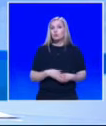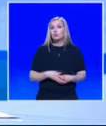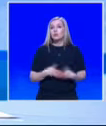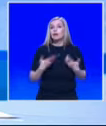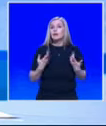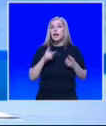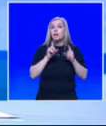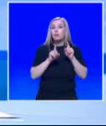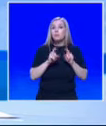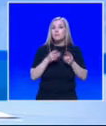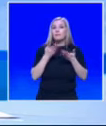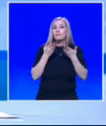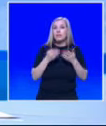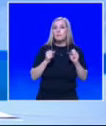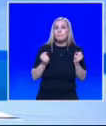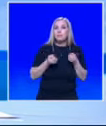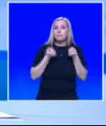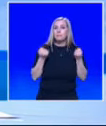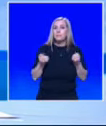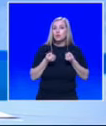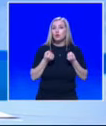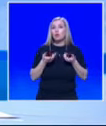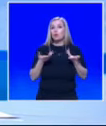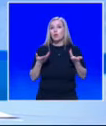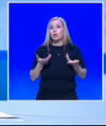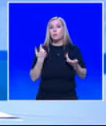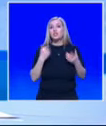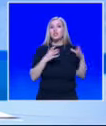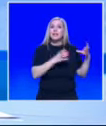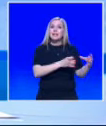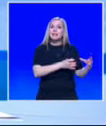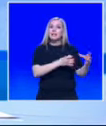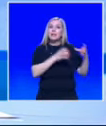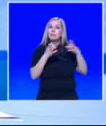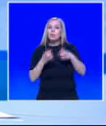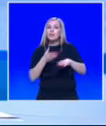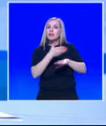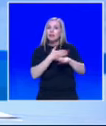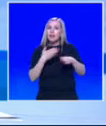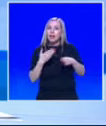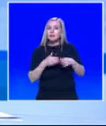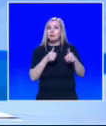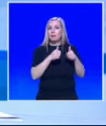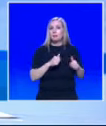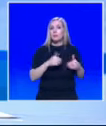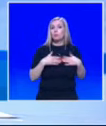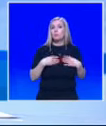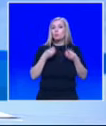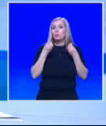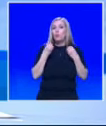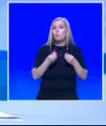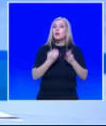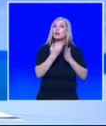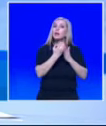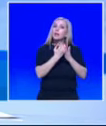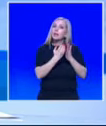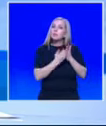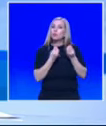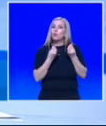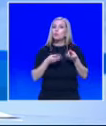как коментирате вие прибързаността, с която беше демонтиран паметника? Защото ако има един добър регламент, едно